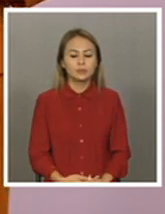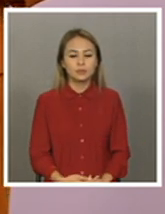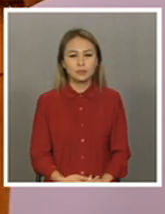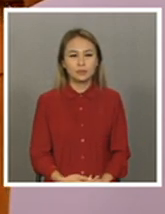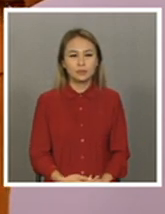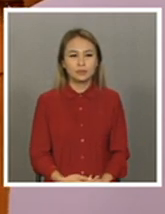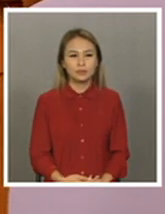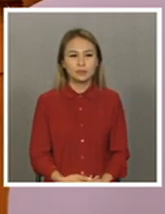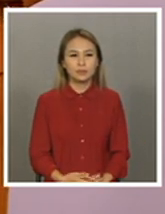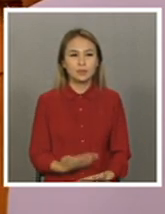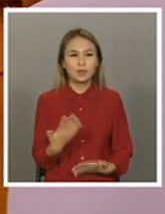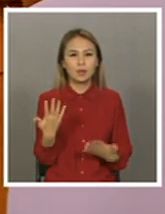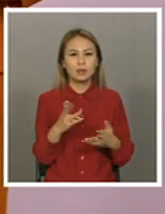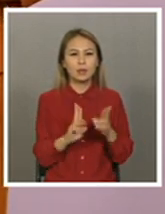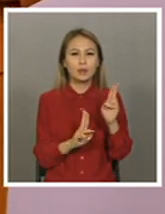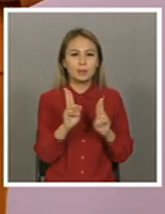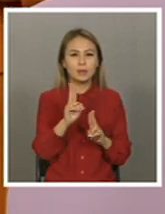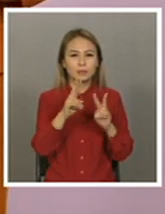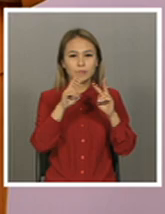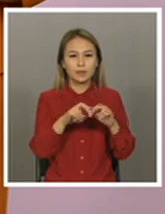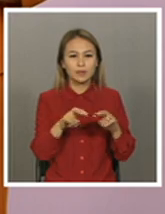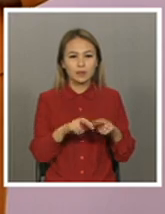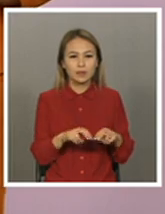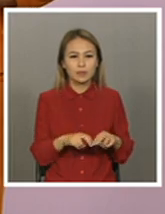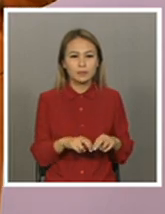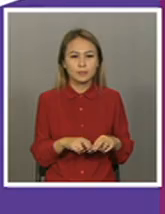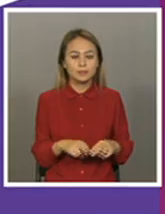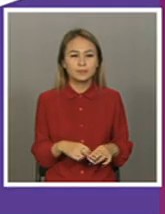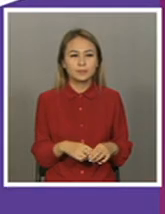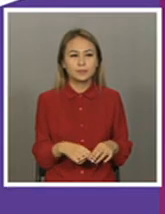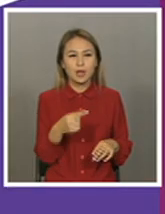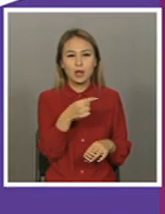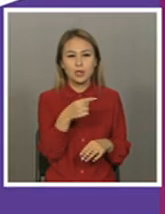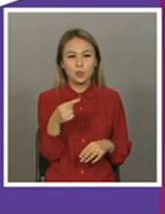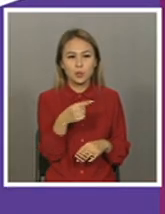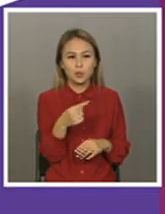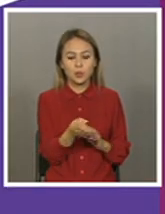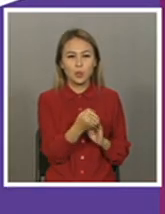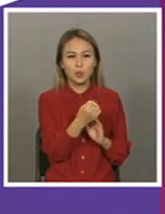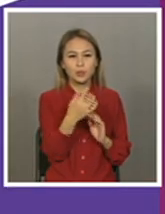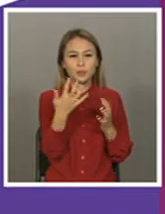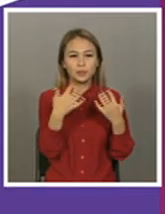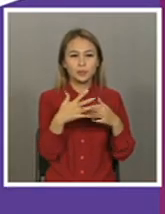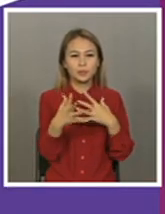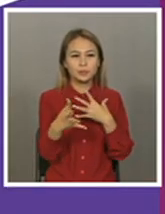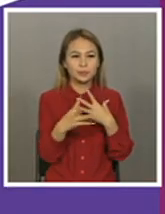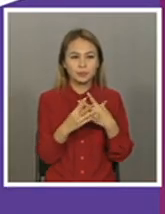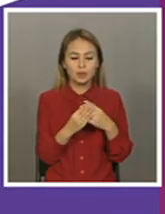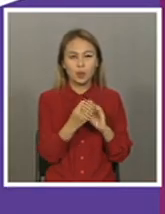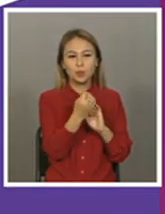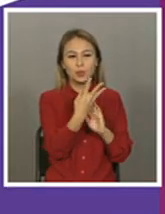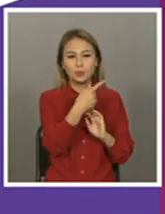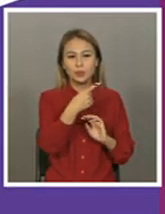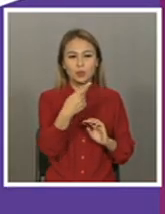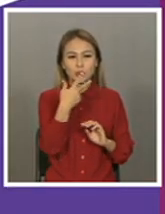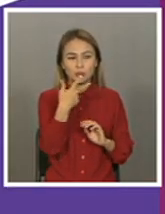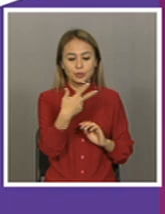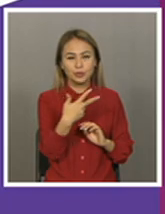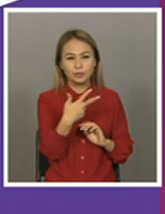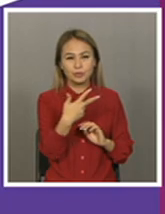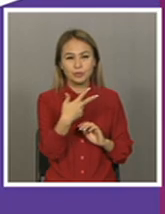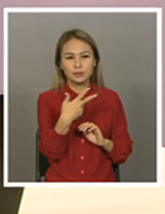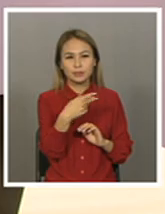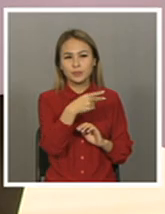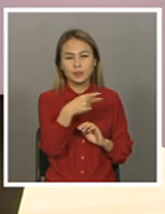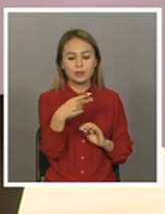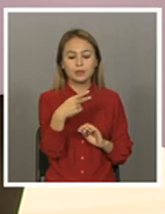үшін қандай амалын қолданамыз? Дұрыс айтасыңдар, азайту. Енді бірге есептеп көрейік. 14 пен 3-тің